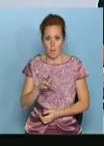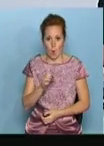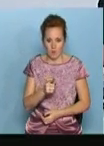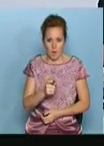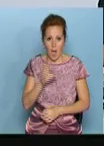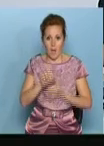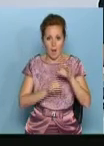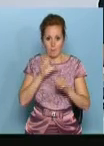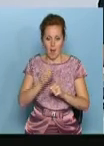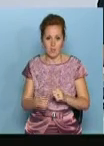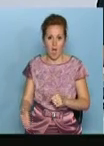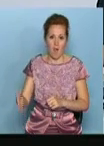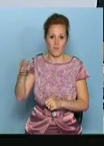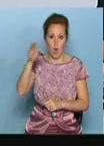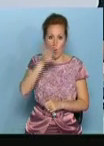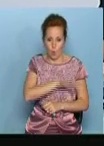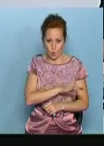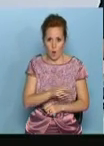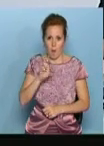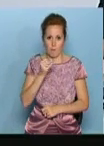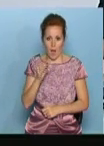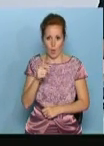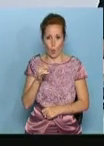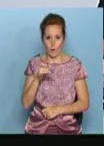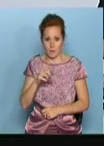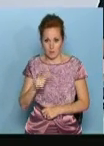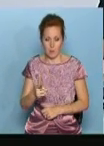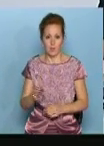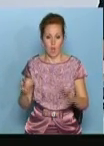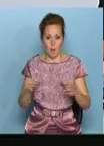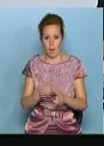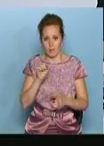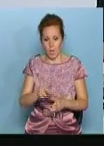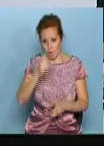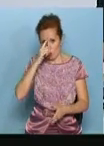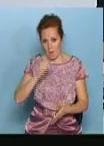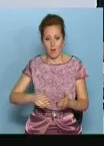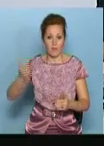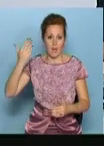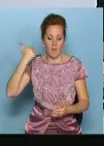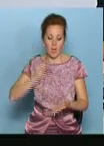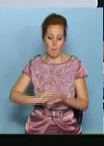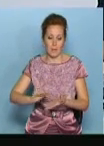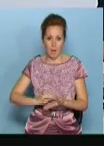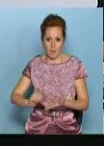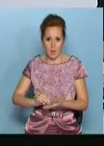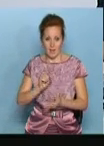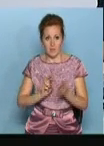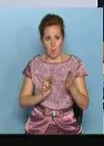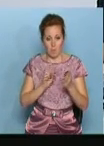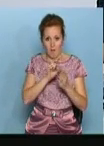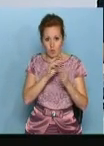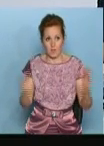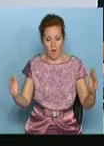гору. Фестиваль по восхождению на Байгуреч собрал тех, кто поверил в древнее предание. По нему, забравшись на вершину, нужно